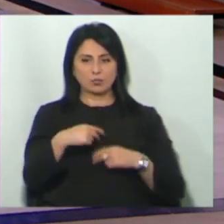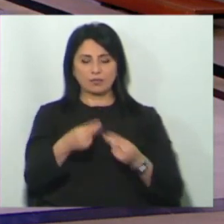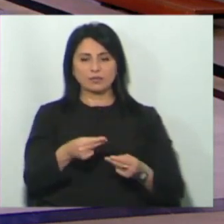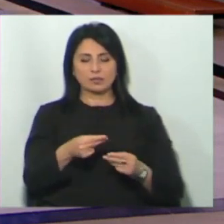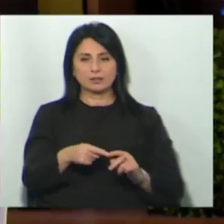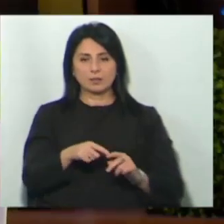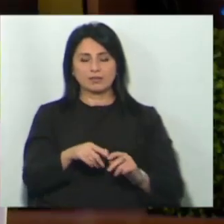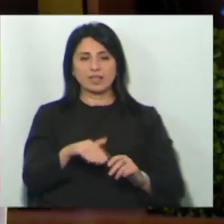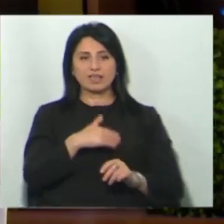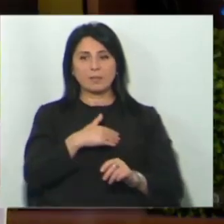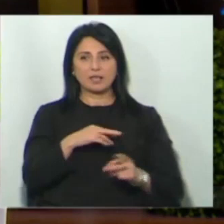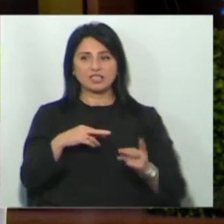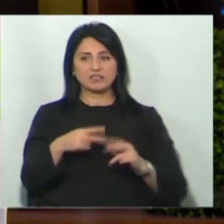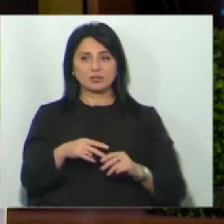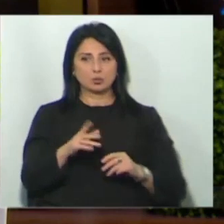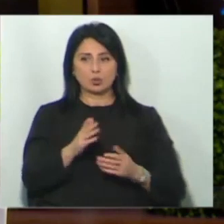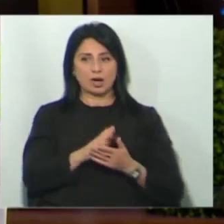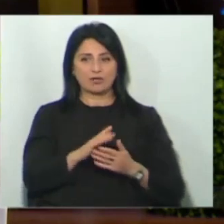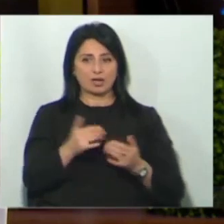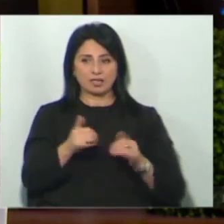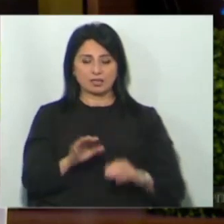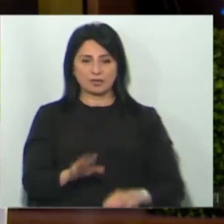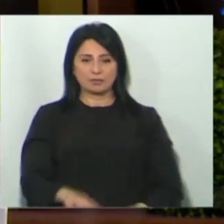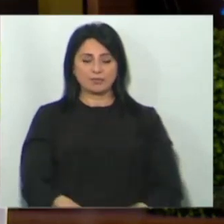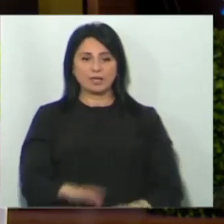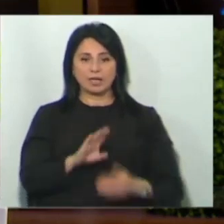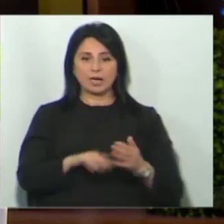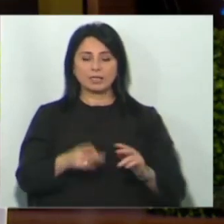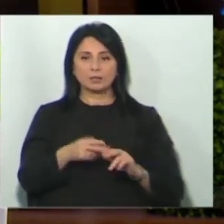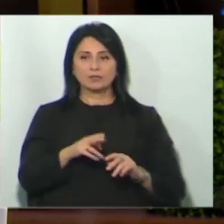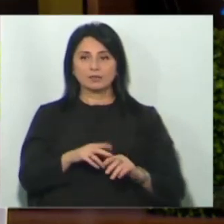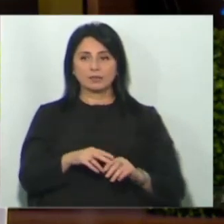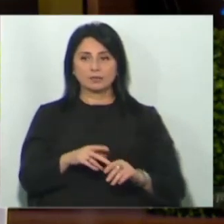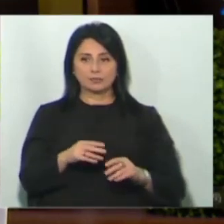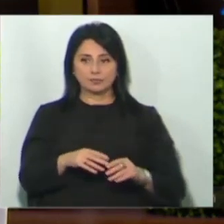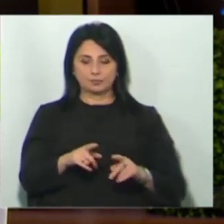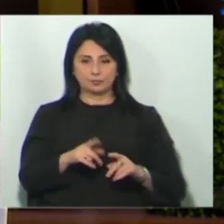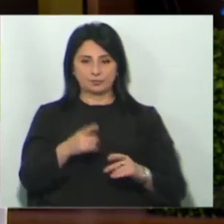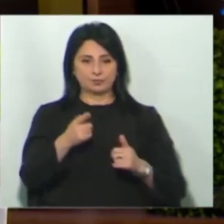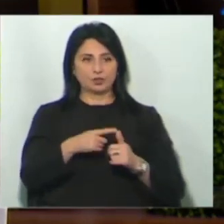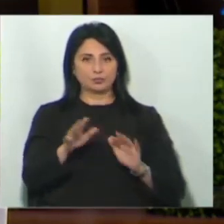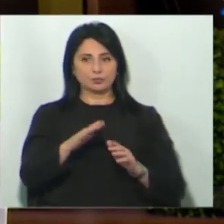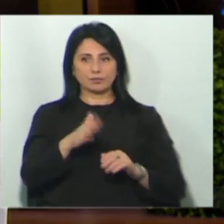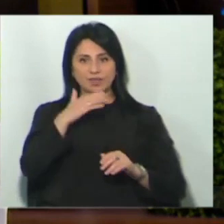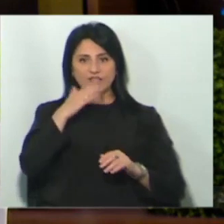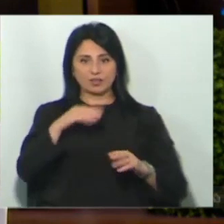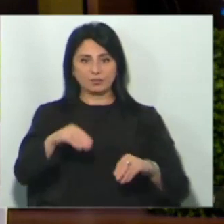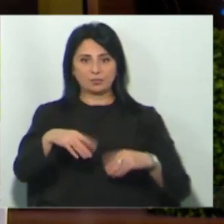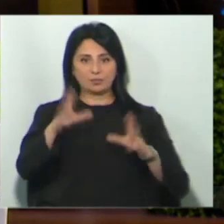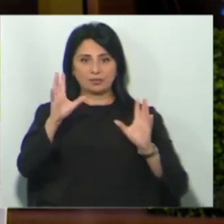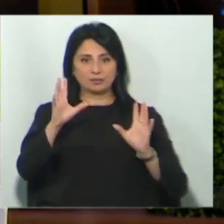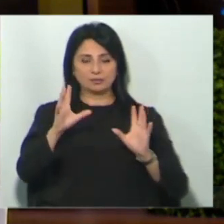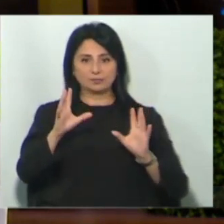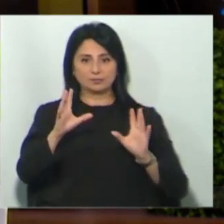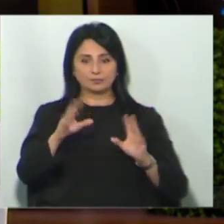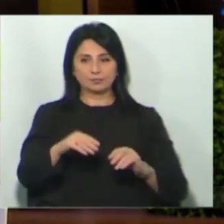მოქცეს, ვთქვათ, აი ამ ტემპერატურის ცვლილებაზე, სულ არ არის გასაკვირი. გარდა ამისა, აორთქლების პროცესი, აი წყლის აორთქლების პროცესი